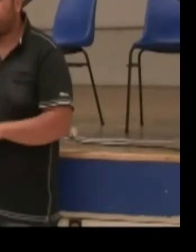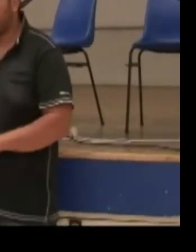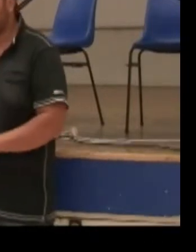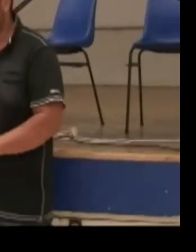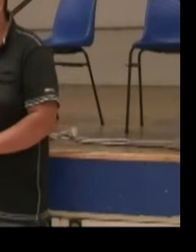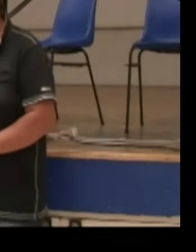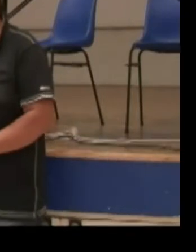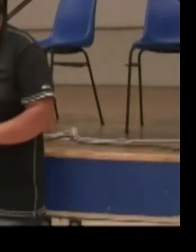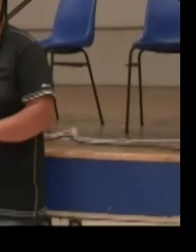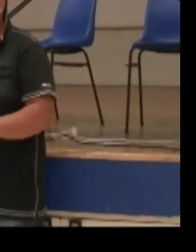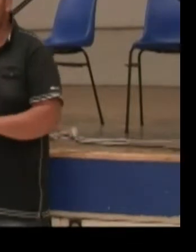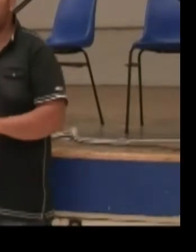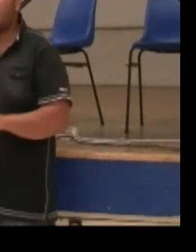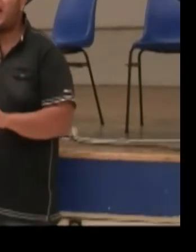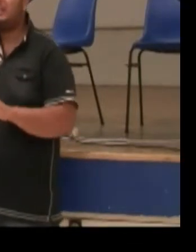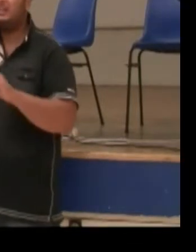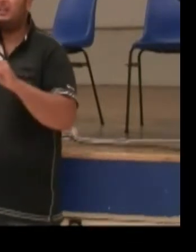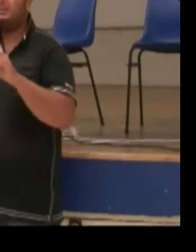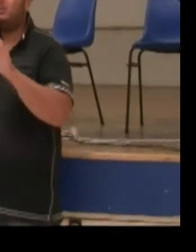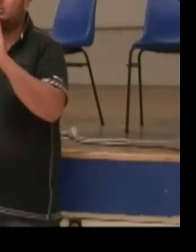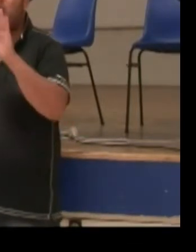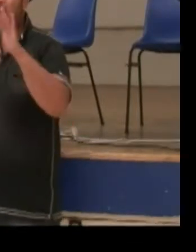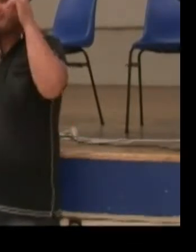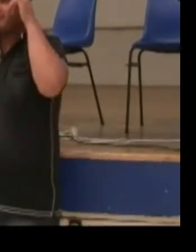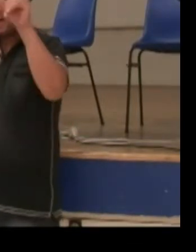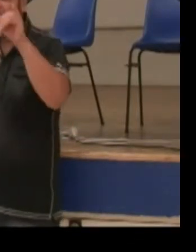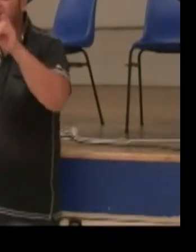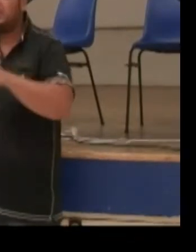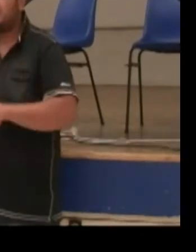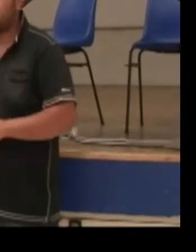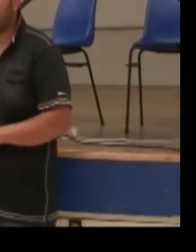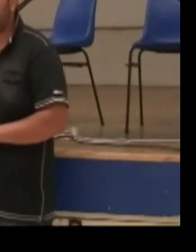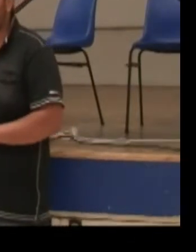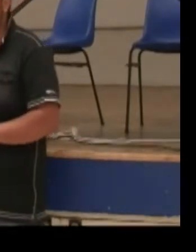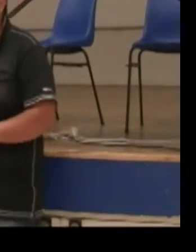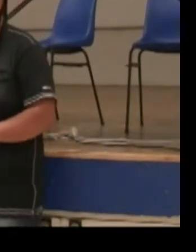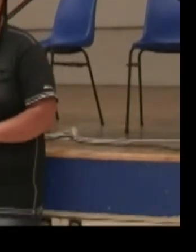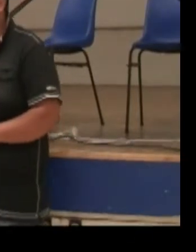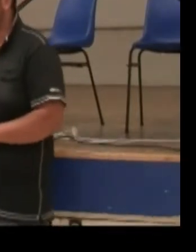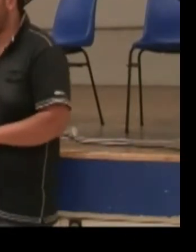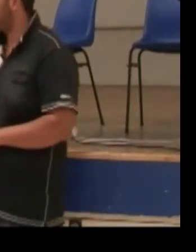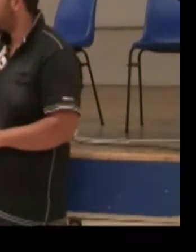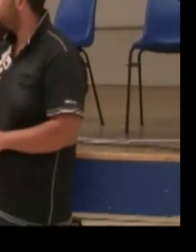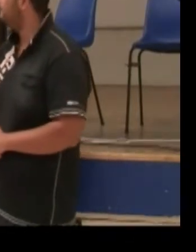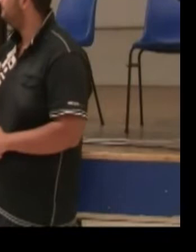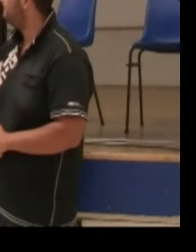la ayah 104, une sourate al-Baqarah. Sourate al-Baqarah. On va revenir tout à l'heure, inshallah, sur.